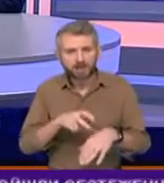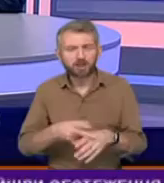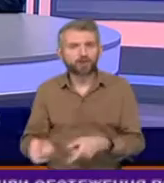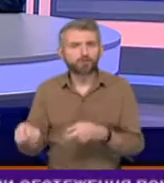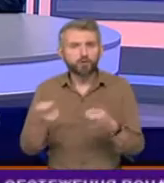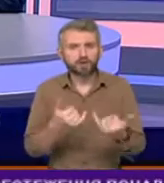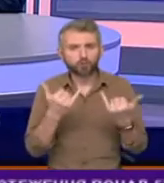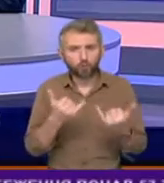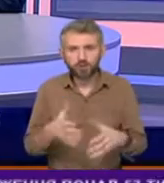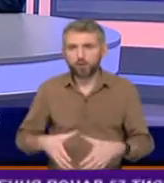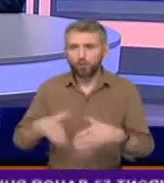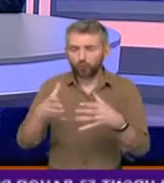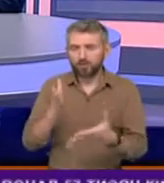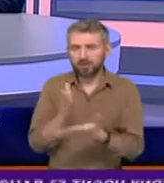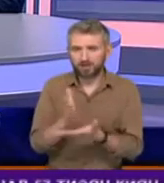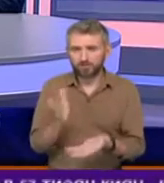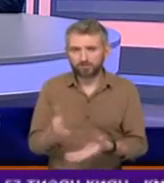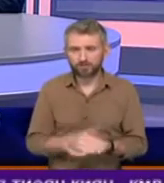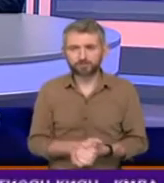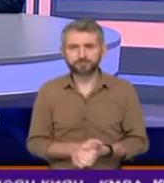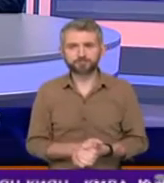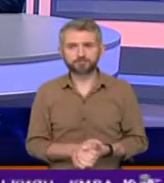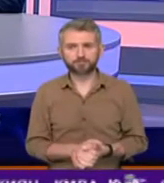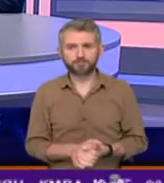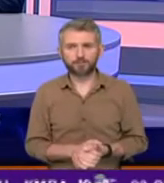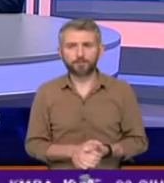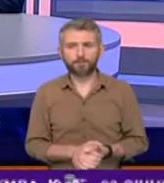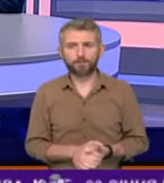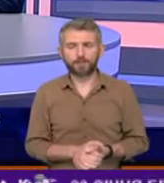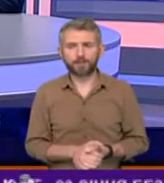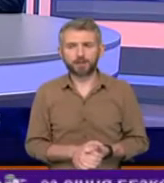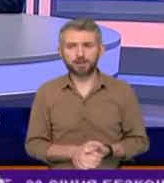Вивізна урна сьогодні є буде. Да, і, ось, бачите.